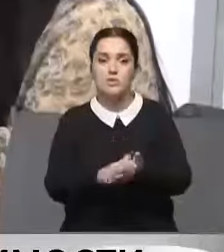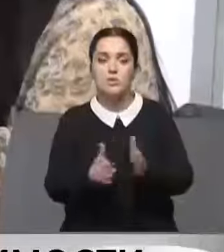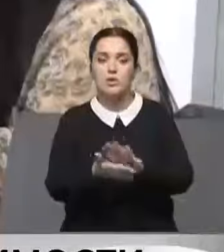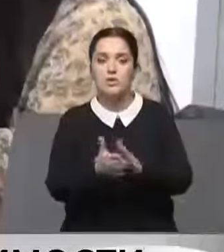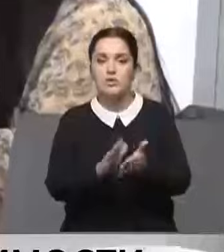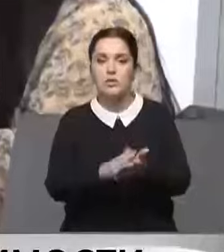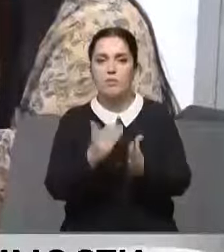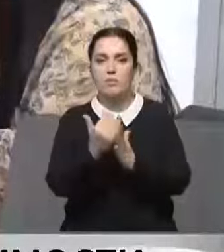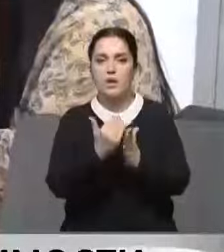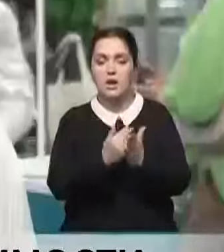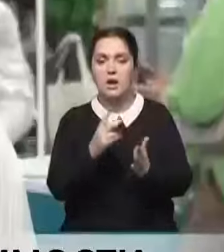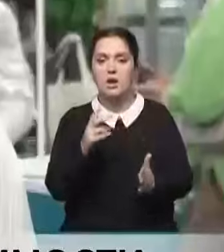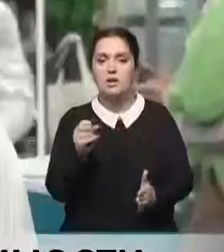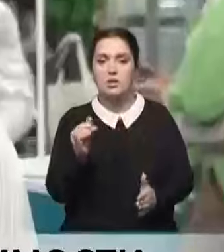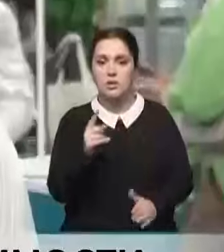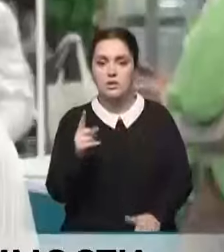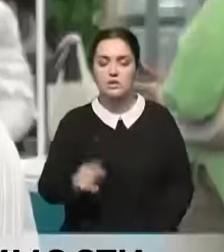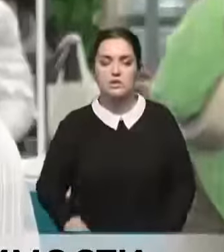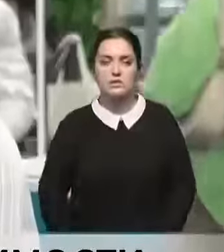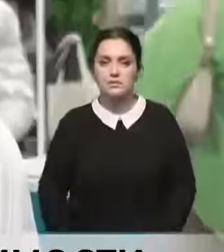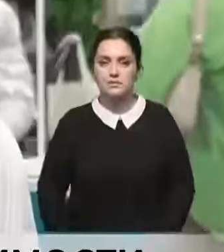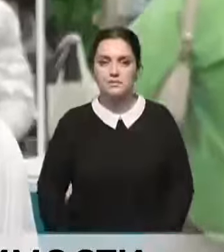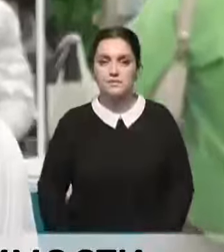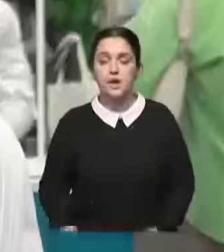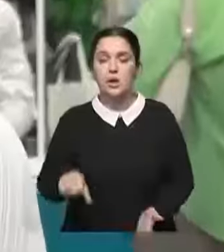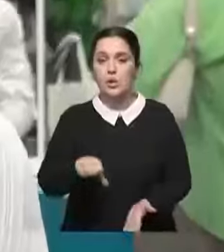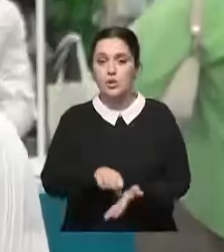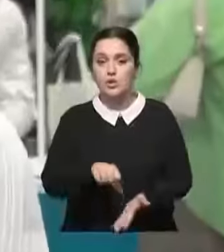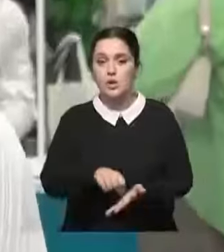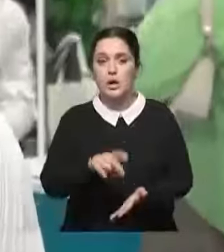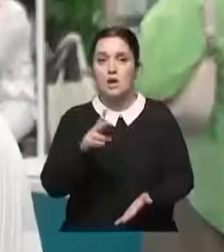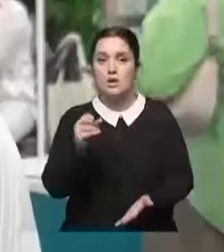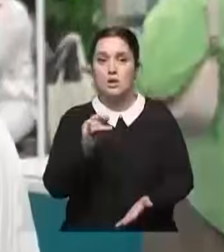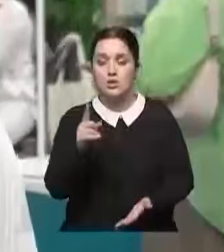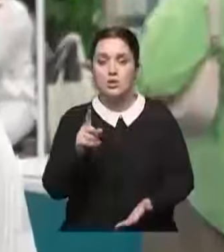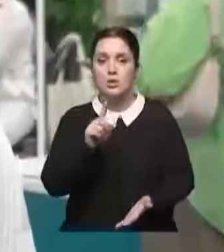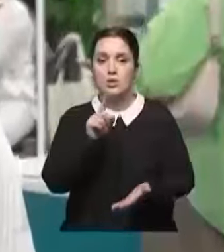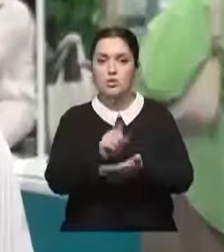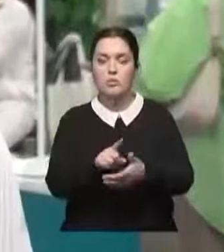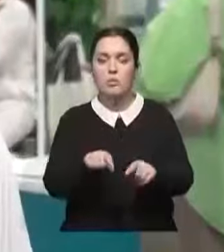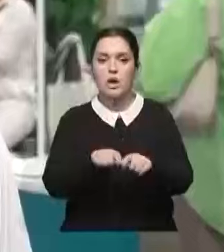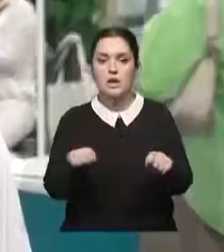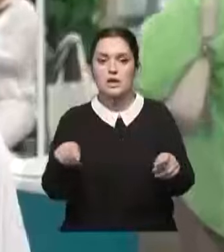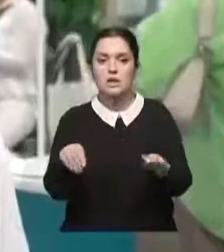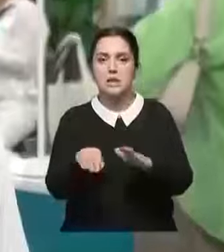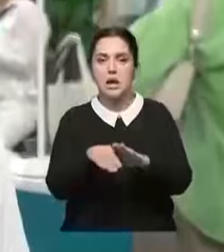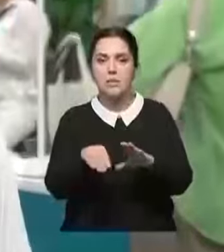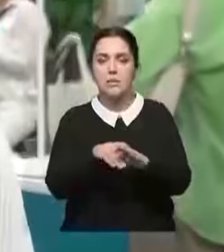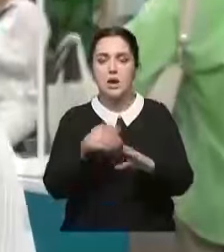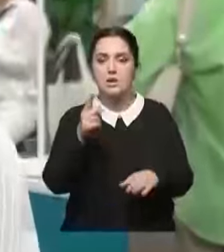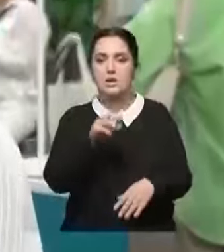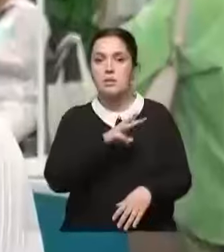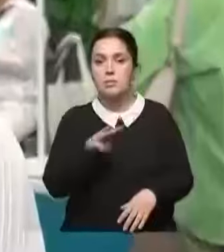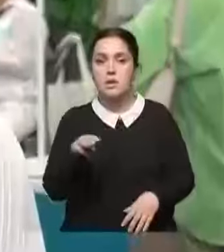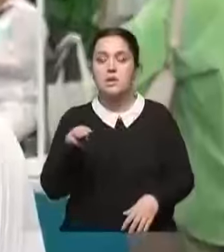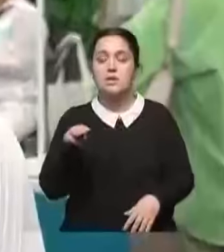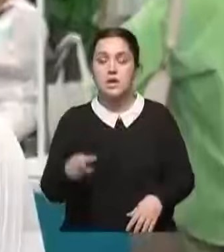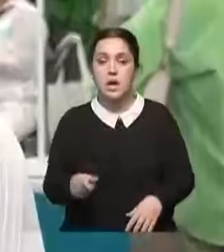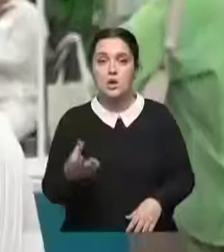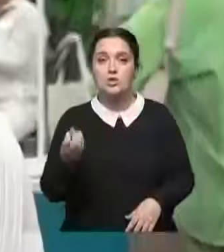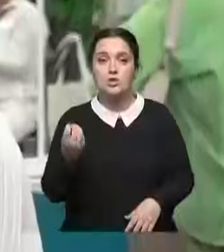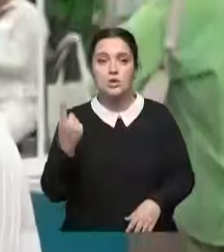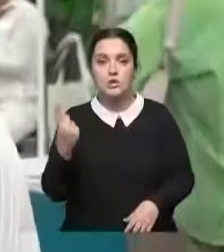условиями программы НАУРЭС. Для участия в программе НАУРЭС клиентам нужно открыть депозит и перечислить на него 1 миллион тенге.